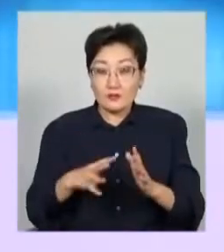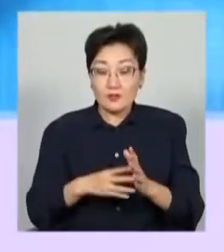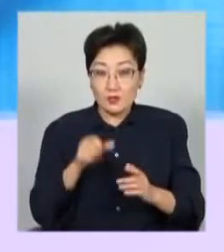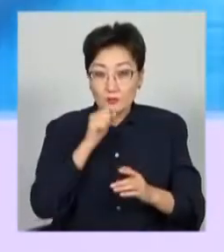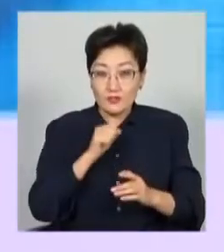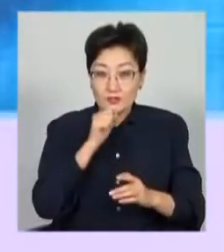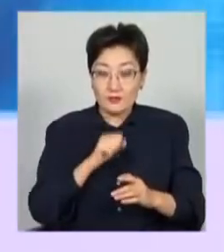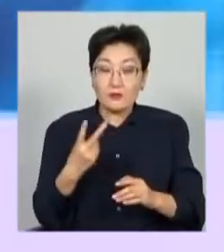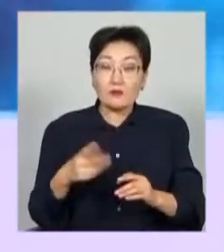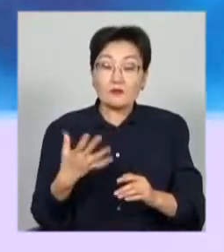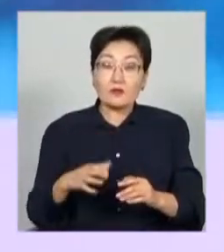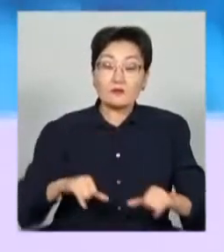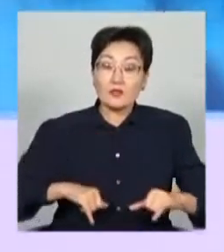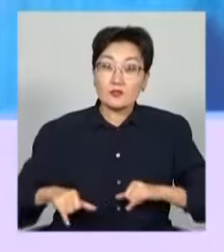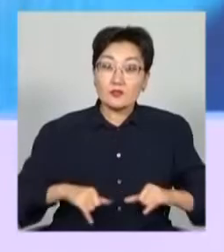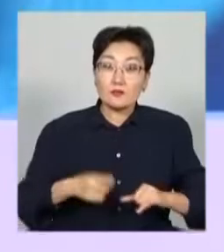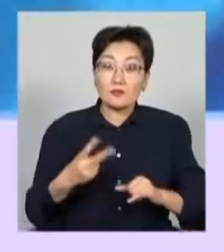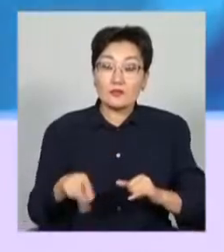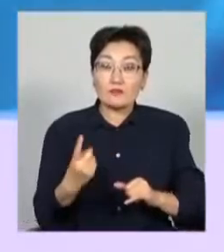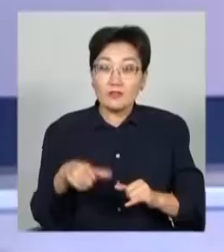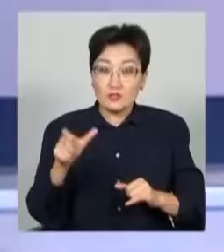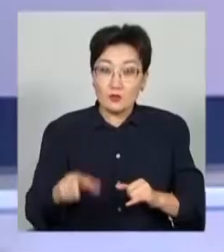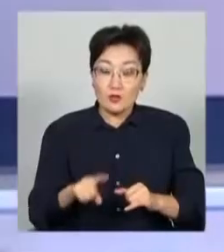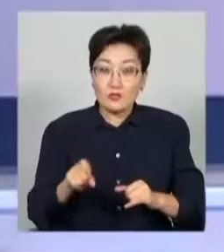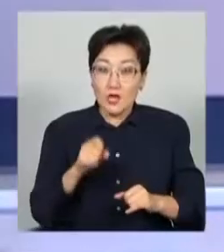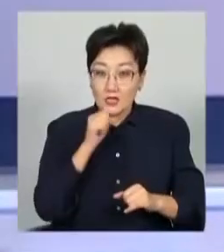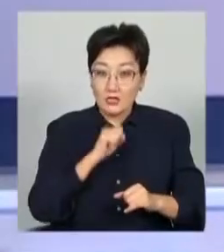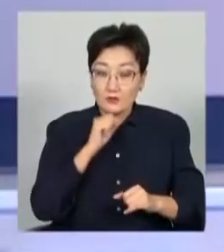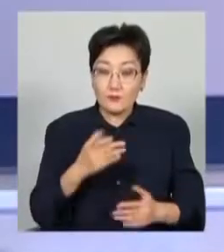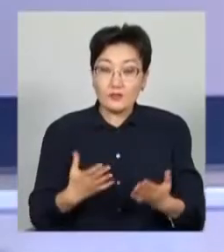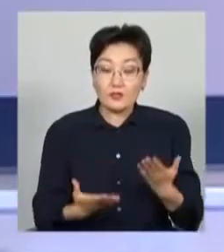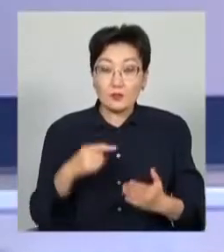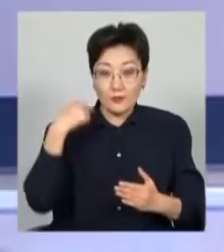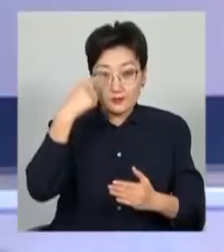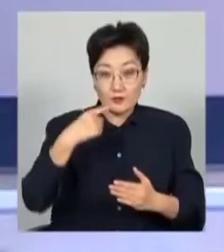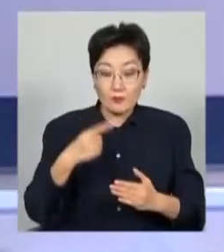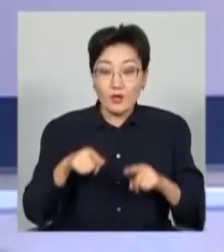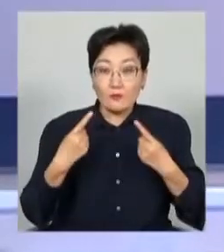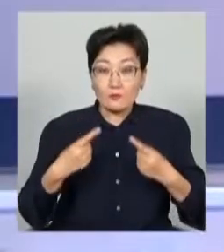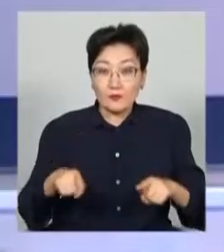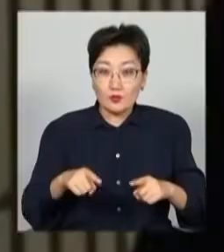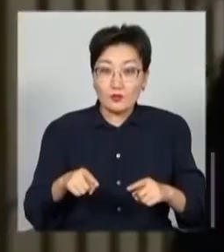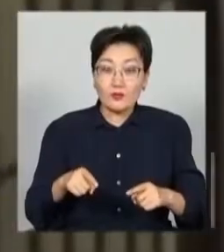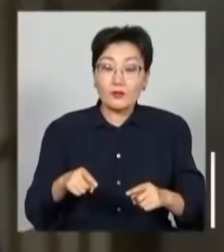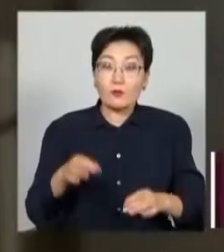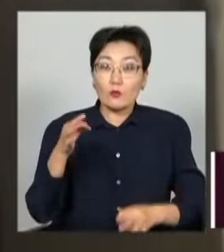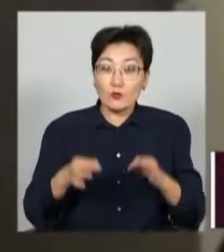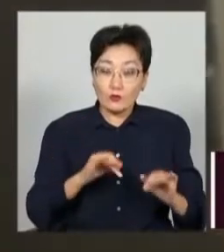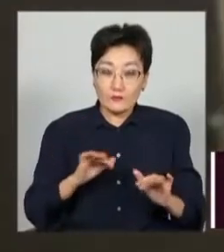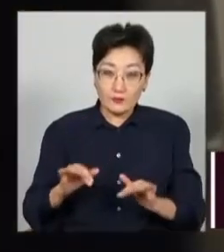хищение 25 за хулиганство 21 за грабежи и слиться задержаны по другим уголовным делам